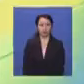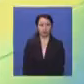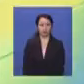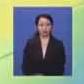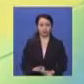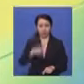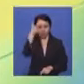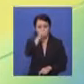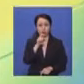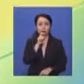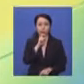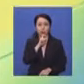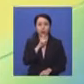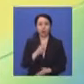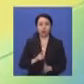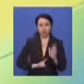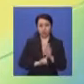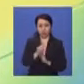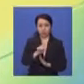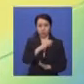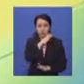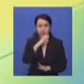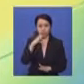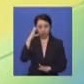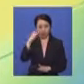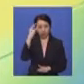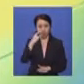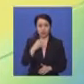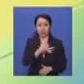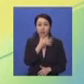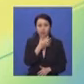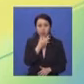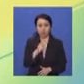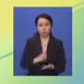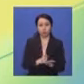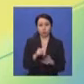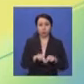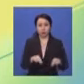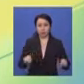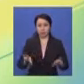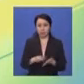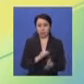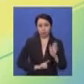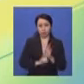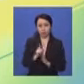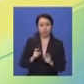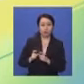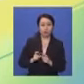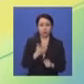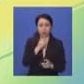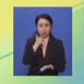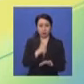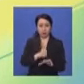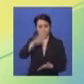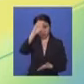в этом году зима пришла в северный казахстан немного раньше обычного коммунальные службы петропавловска сразу же начали борьбу со своими